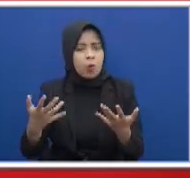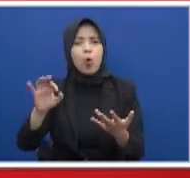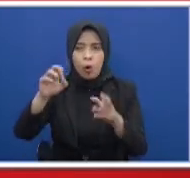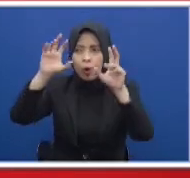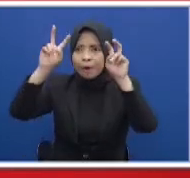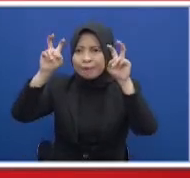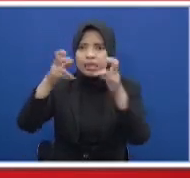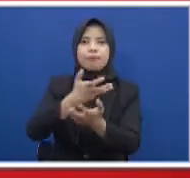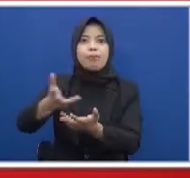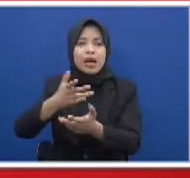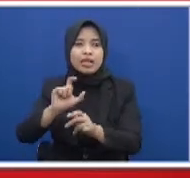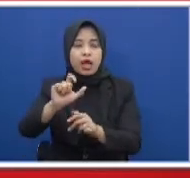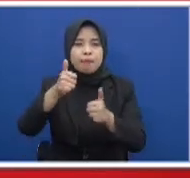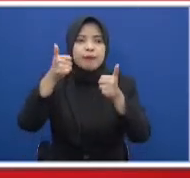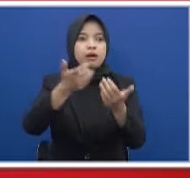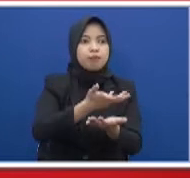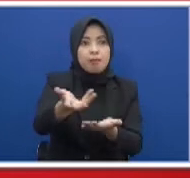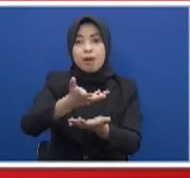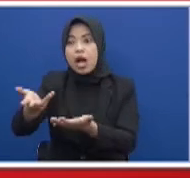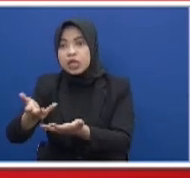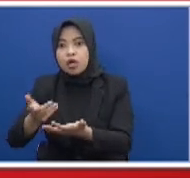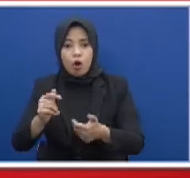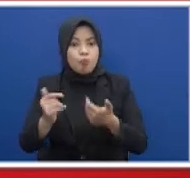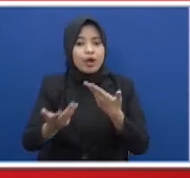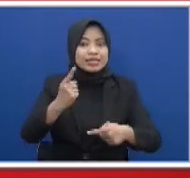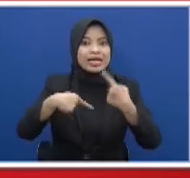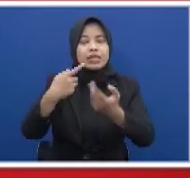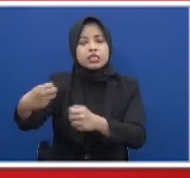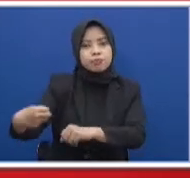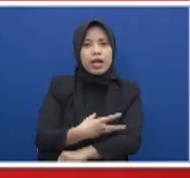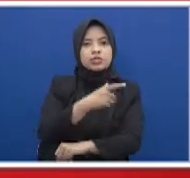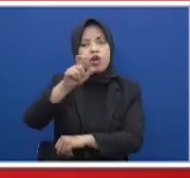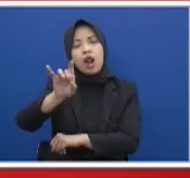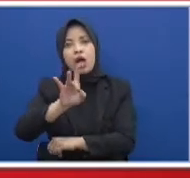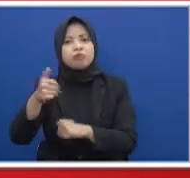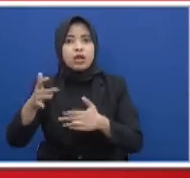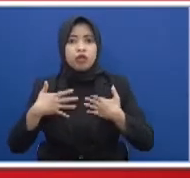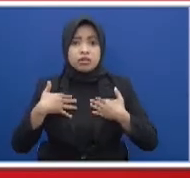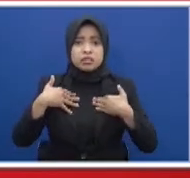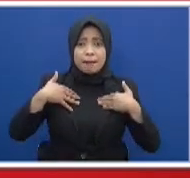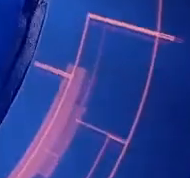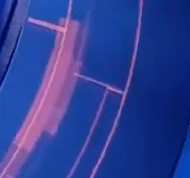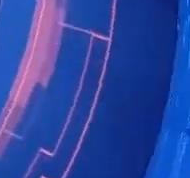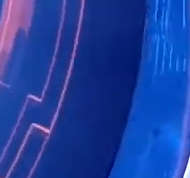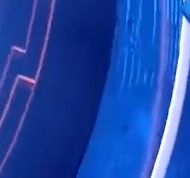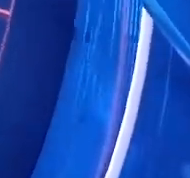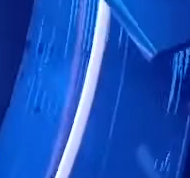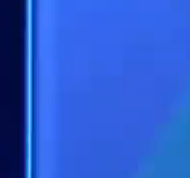dalamnya, bagaimana ketika kita berbagi, somehow cerita kita bisa jadi inspirasi untuk orang lain atau bahkan menyelamatkan nyawa orang lain.